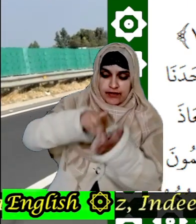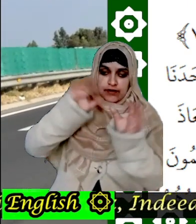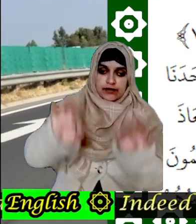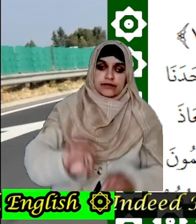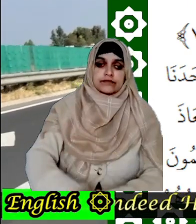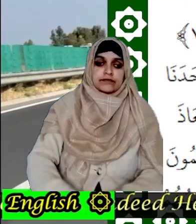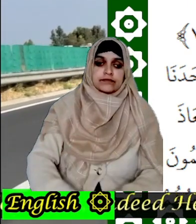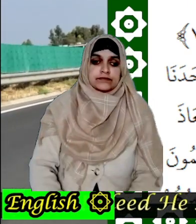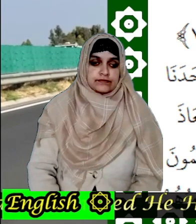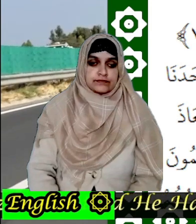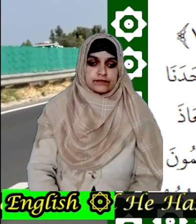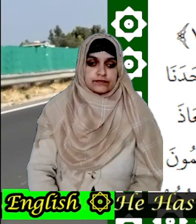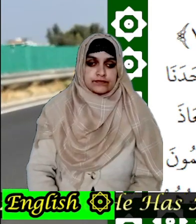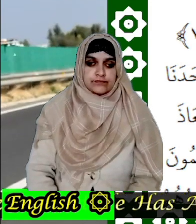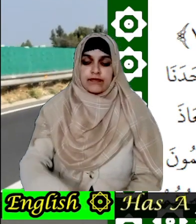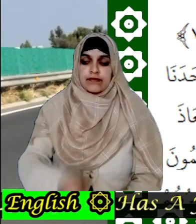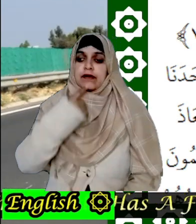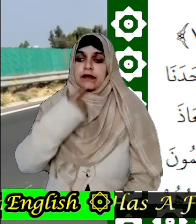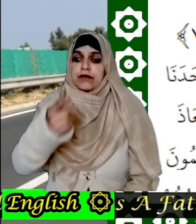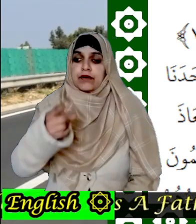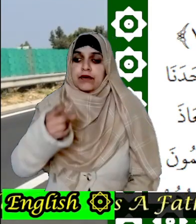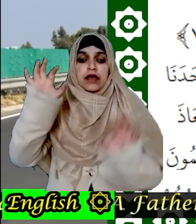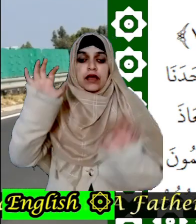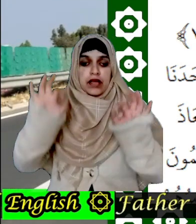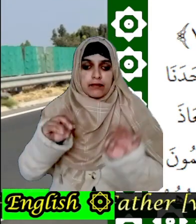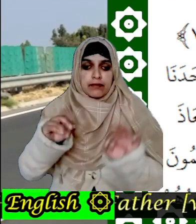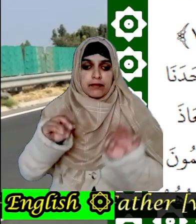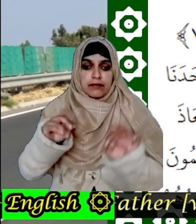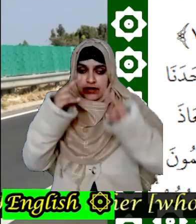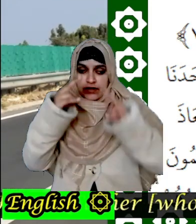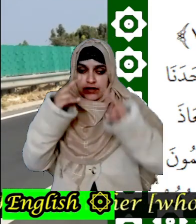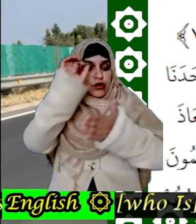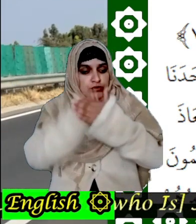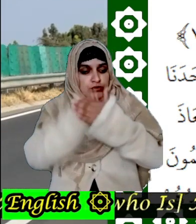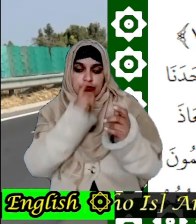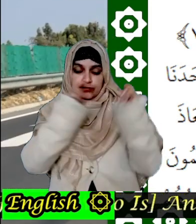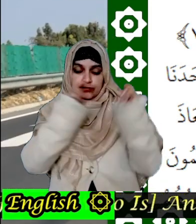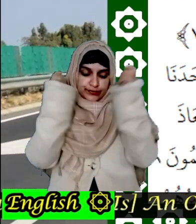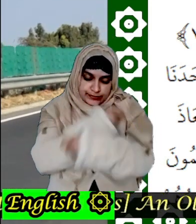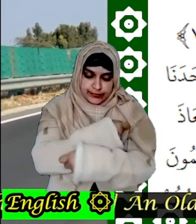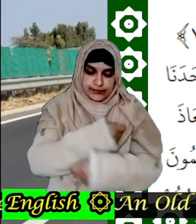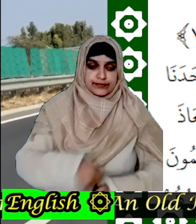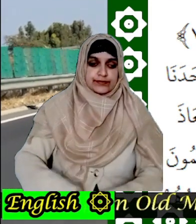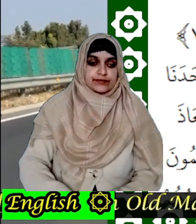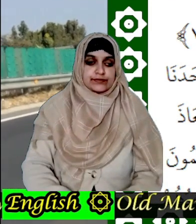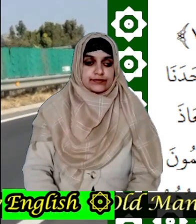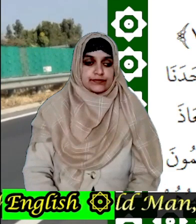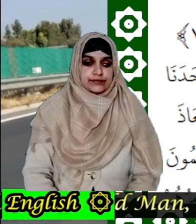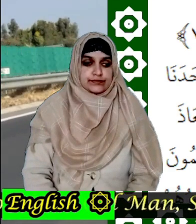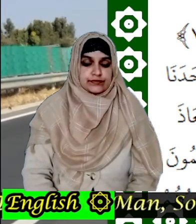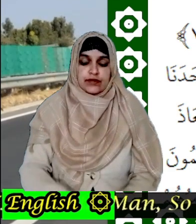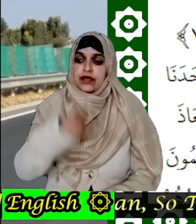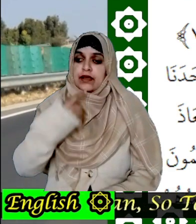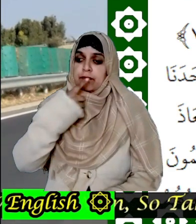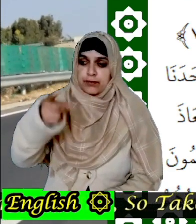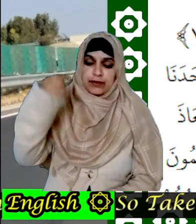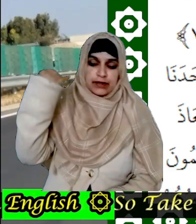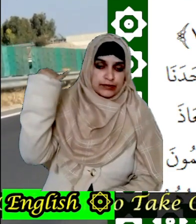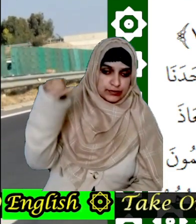مجاخن فرانو قديسي أبان سنكان جالة جالة جبدودا آية.